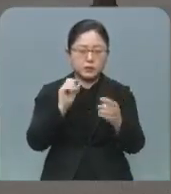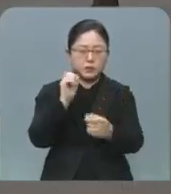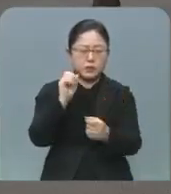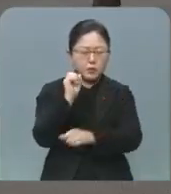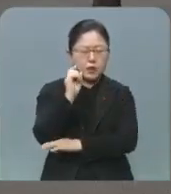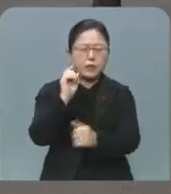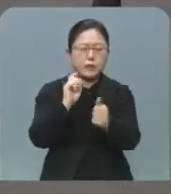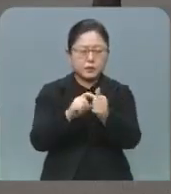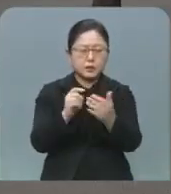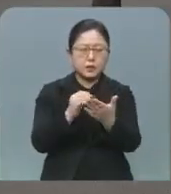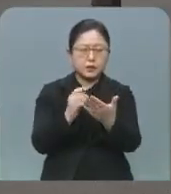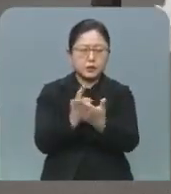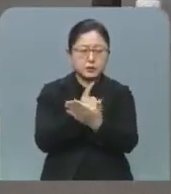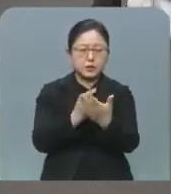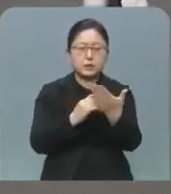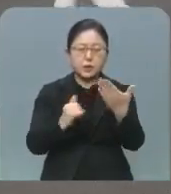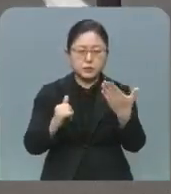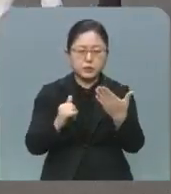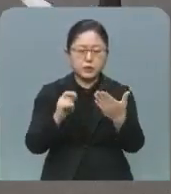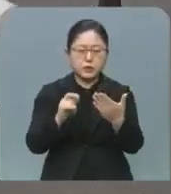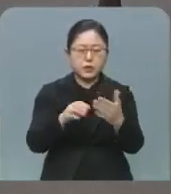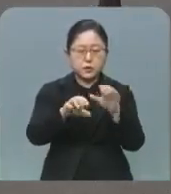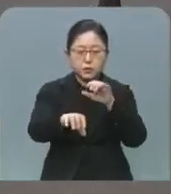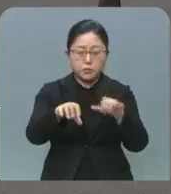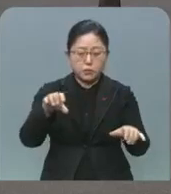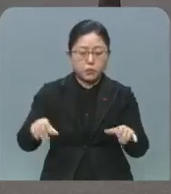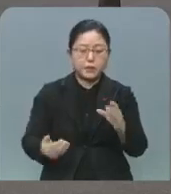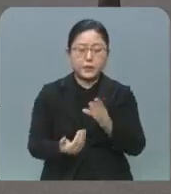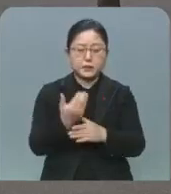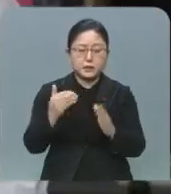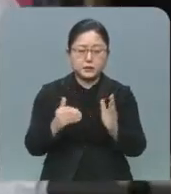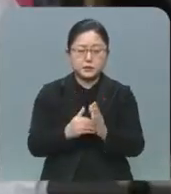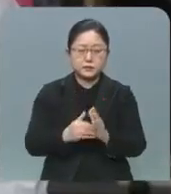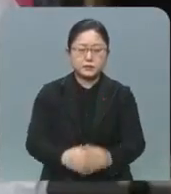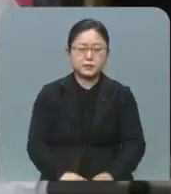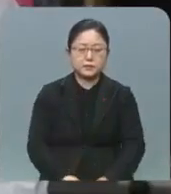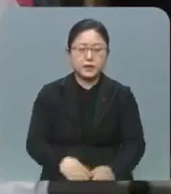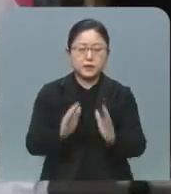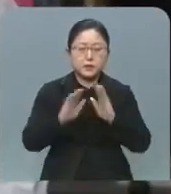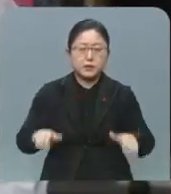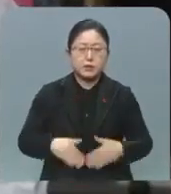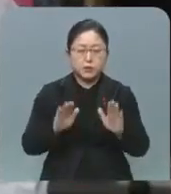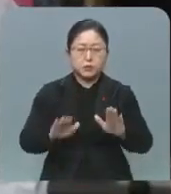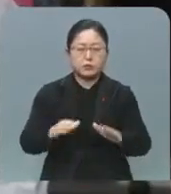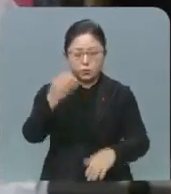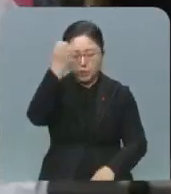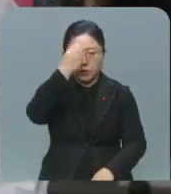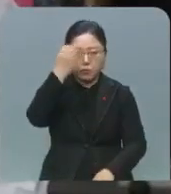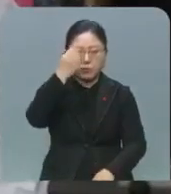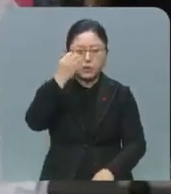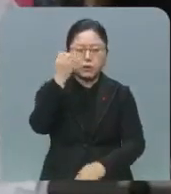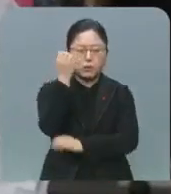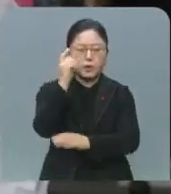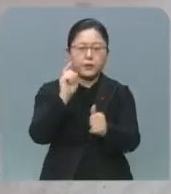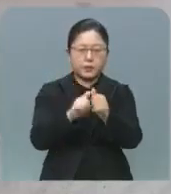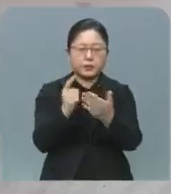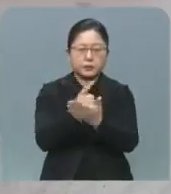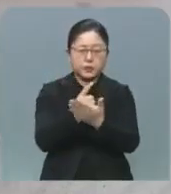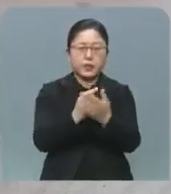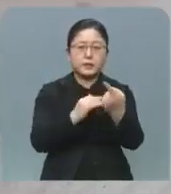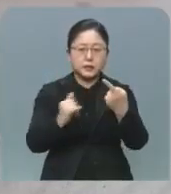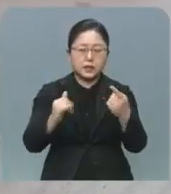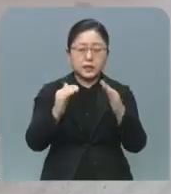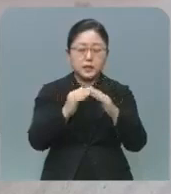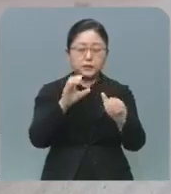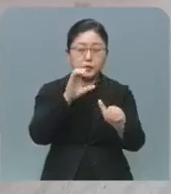접촉한 9명이 양성 판정을 받는 등 산발적인 확산도 이어졌습니다. 전남에서는 오늘 고흥군에서 기존 확진자와 접촉한